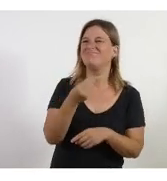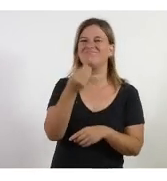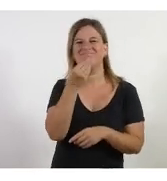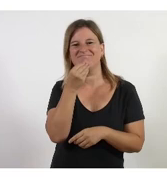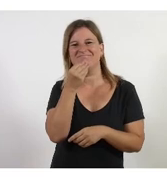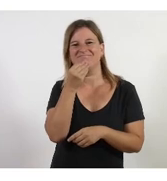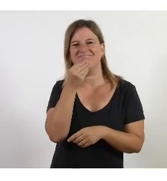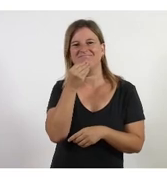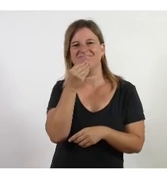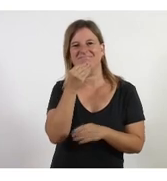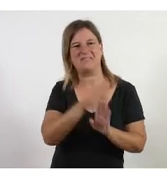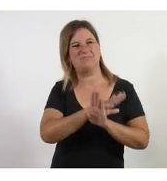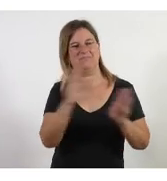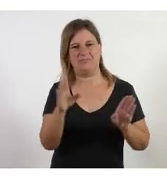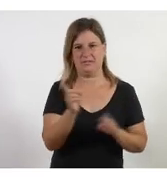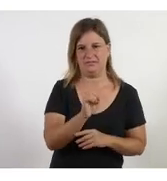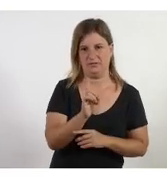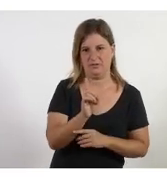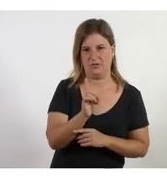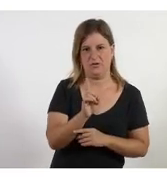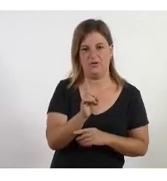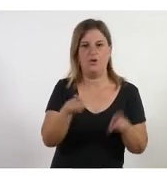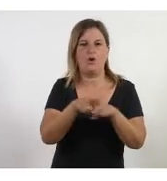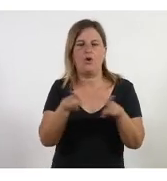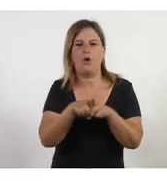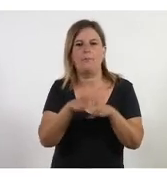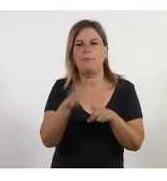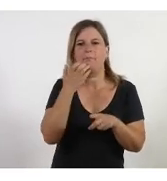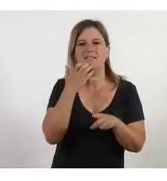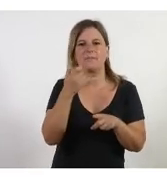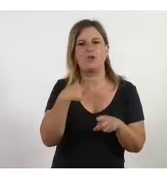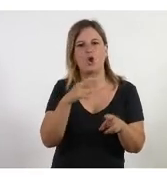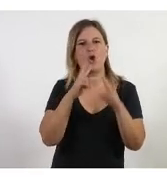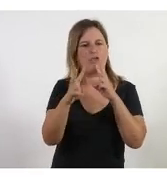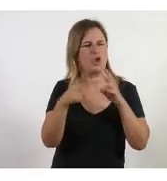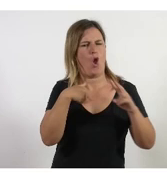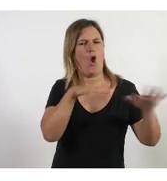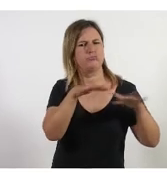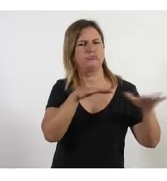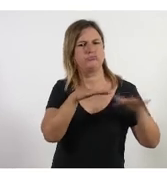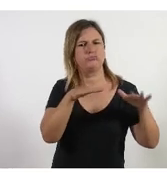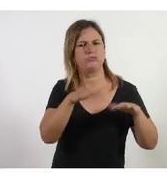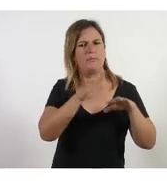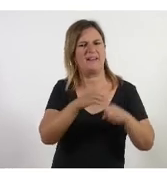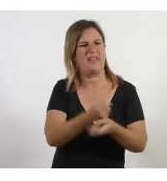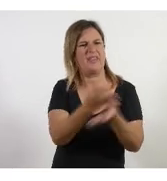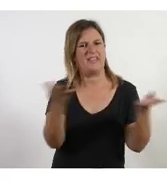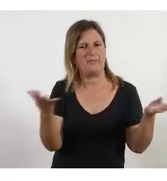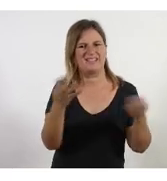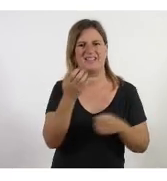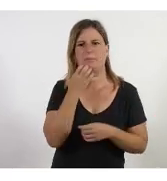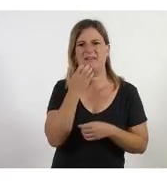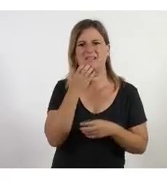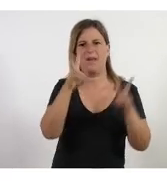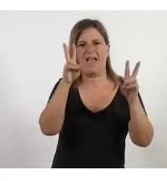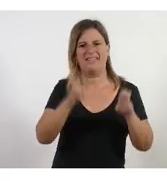que jo li dic purple washing o pink washing, no? Que és aquesta cosa que tu manifestes fer moltes accions en pro de la diversitat, per exemple, de gènere,